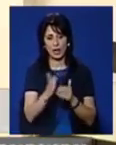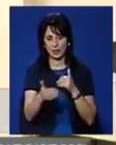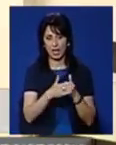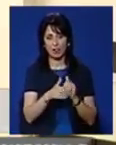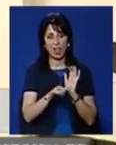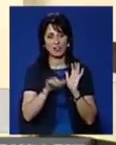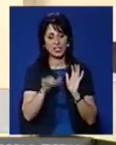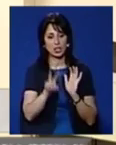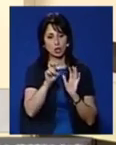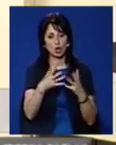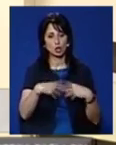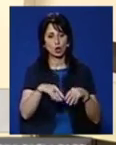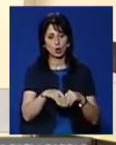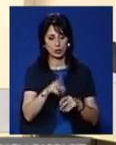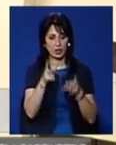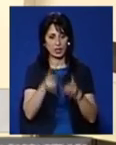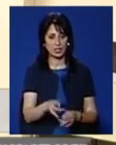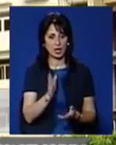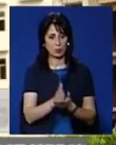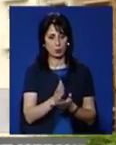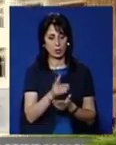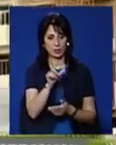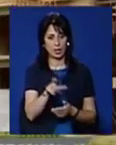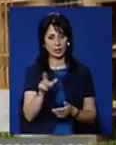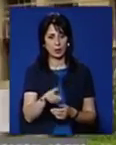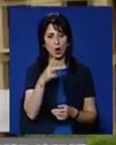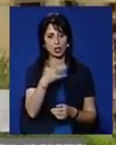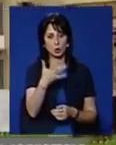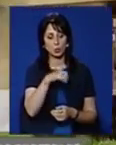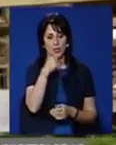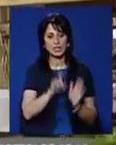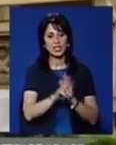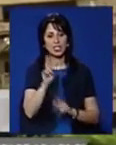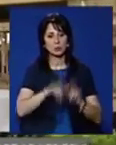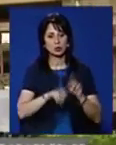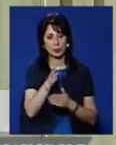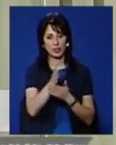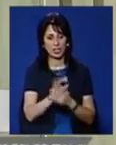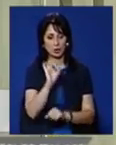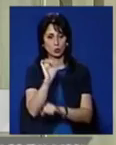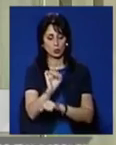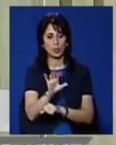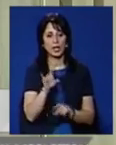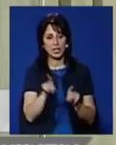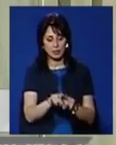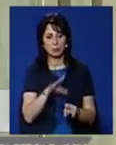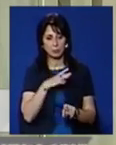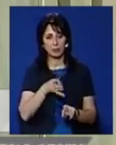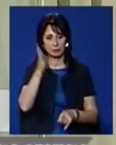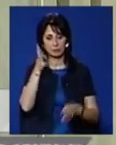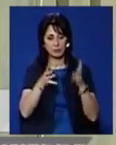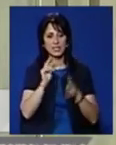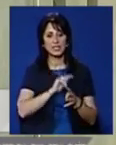დაახლოებით 6200 ოჯახი კი თავს დაზარალებულად თვლის. 2005 წელს დაწყებული მშენებლობების ნაწილი შეჩერდა. იყო ისეთი ობიექტები,